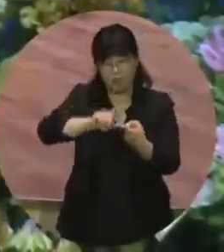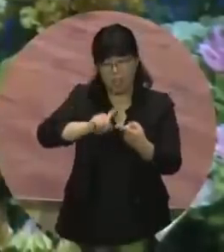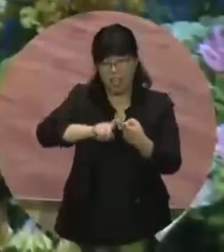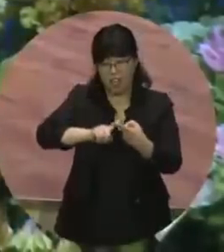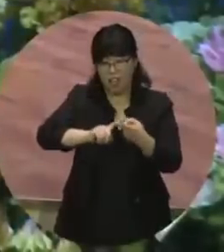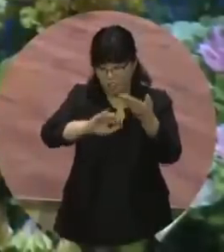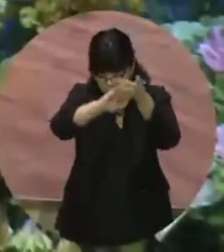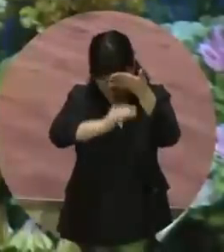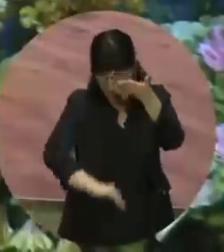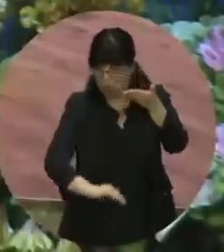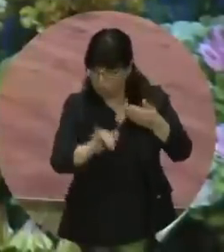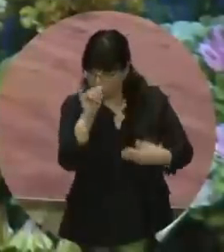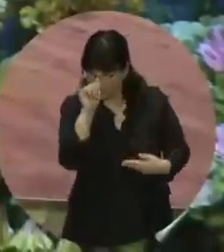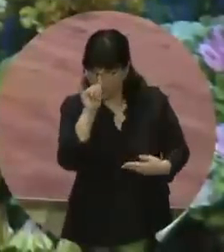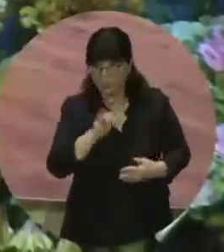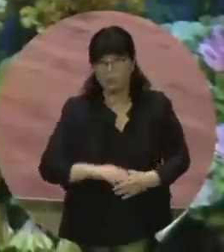말하죠.